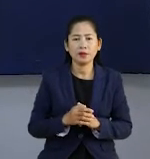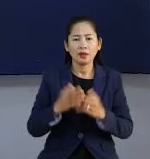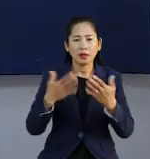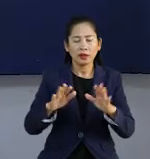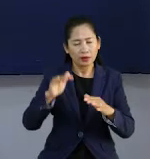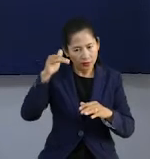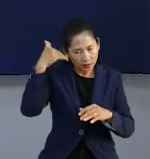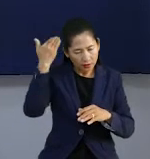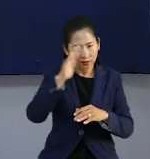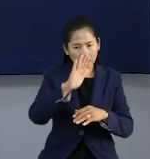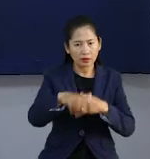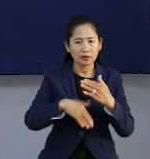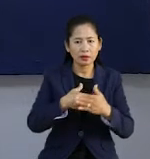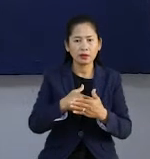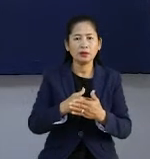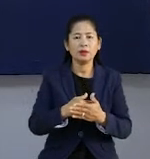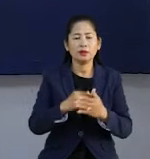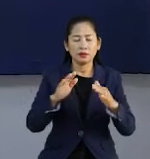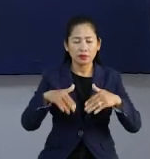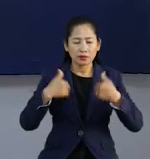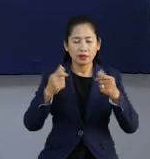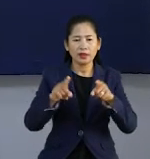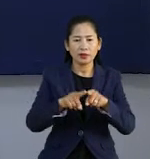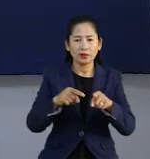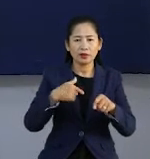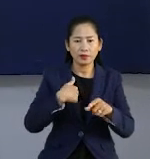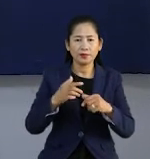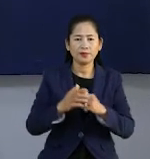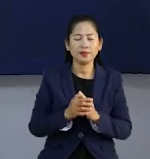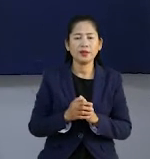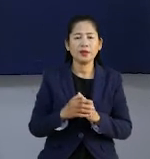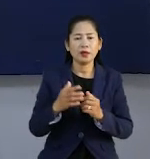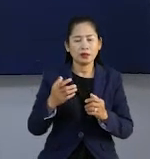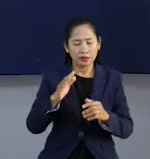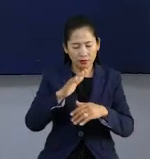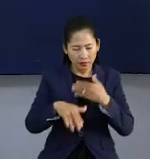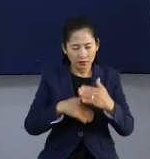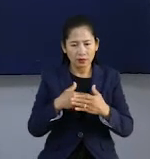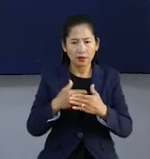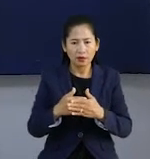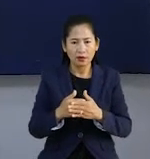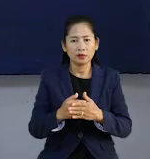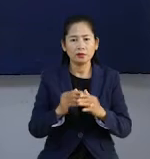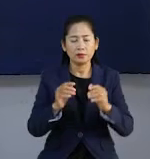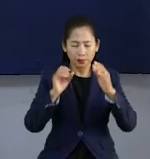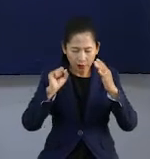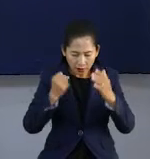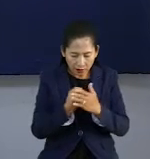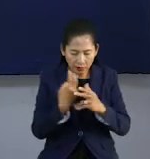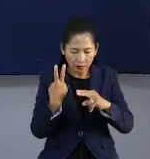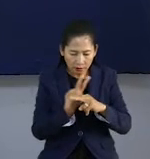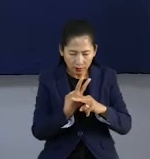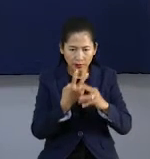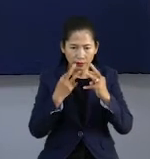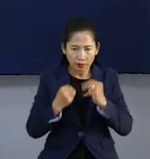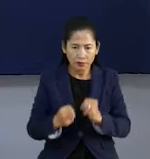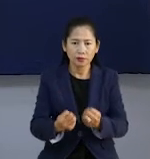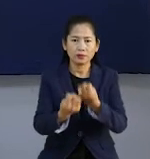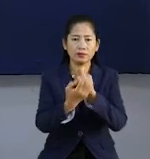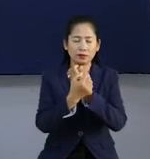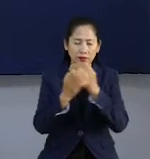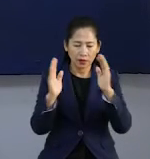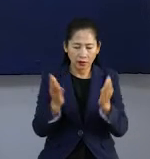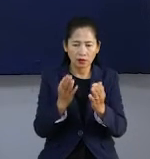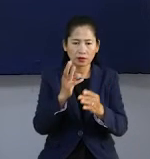ហើយលោកគ្រូសង្ឃឹមថាកូនទាំងអស់គ្នាក៏សុខសប្បាយដូចជាលោកគ្រូដែរដោយយើងទាំងអស់គ្នាព្យាយាមអនុវត្តនៅវិធានការ